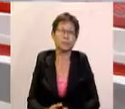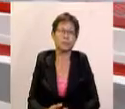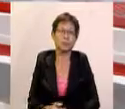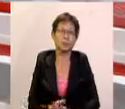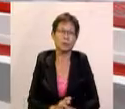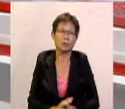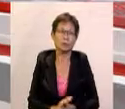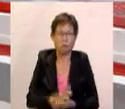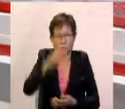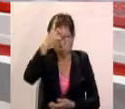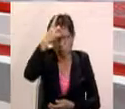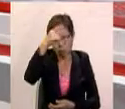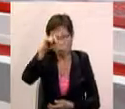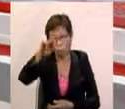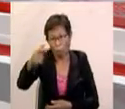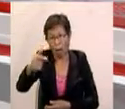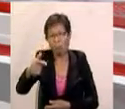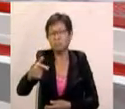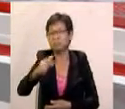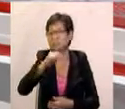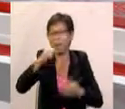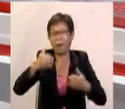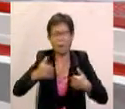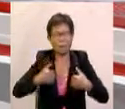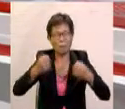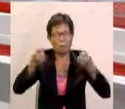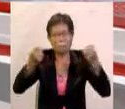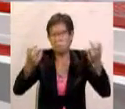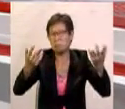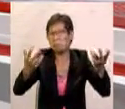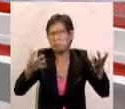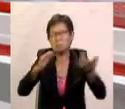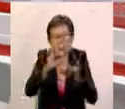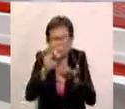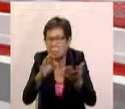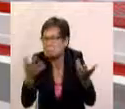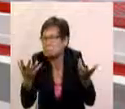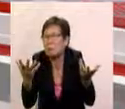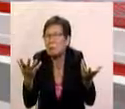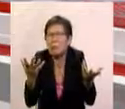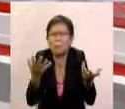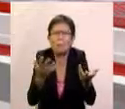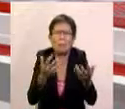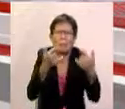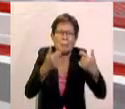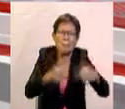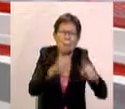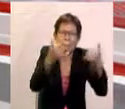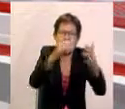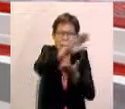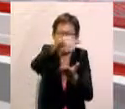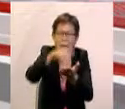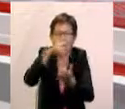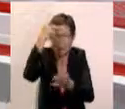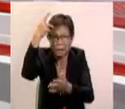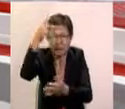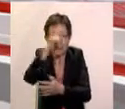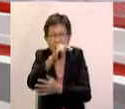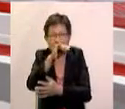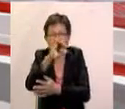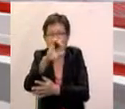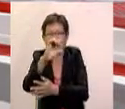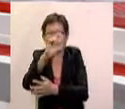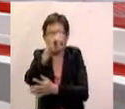Sementara itu, Dato' Ong Kim Swee tidak mempunyai banyak pilihan dengan tetap menyenaraikan pemain tengah Kelantan Nick Akif